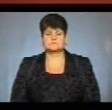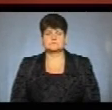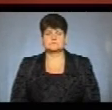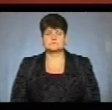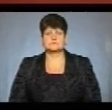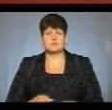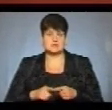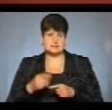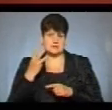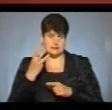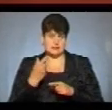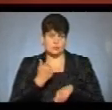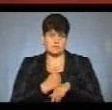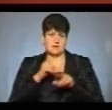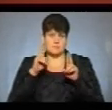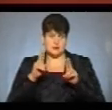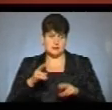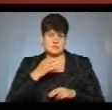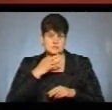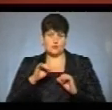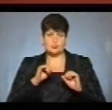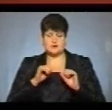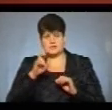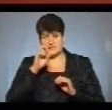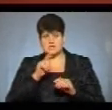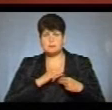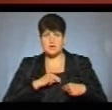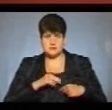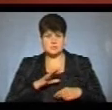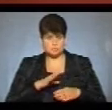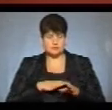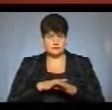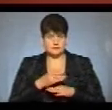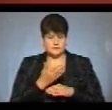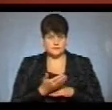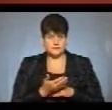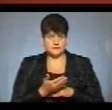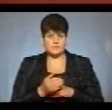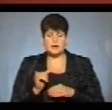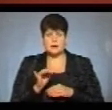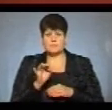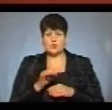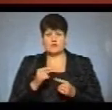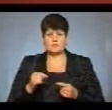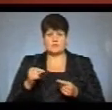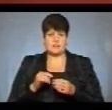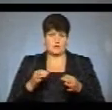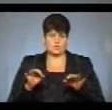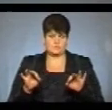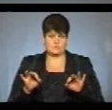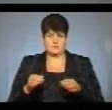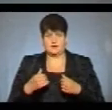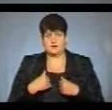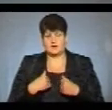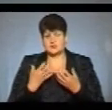Ну, ці три основні правила, про які зазначили в управлінні Держпраці, чи були вони дотримані, і про відповідні дозволи. Ну,